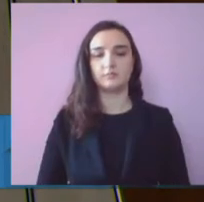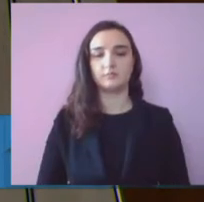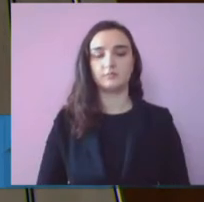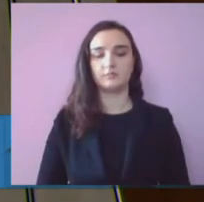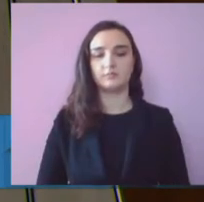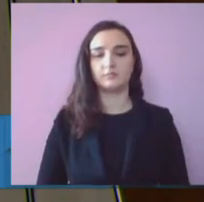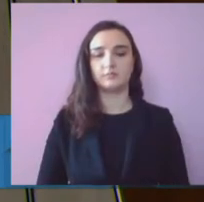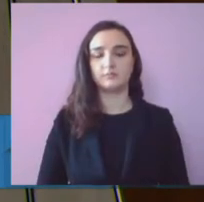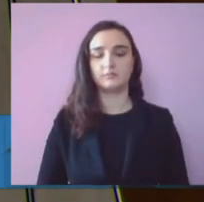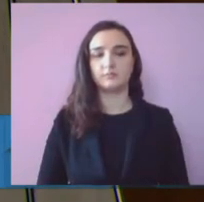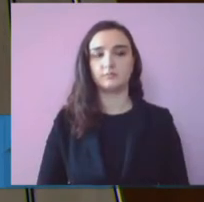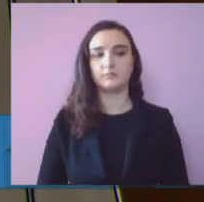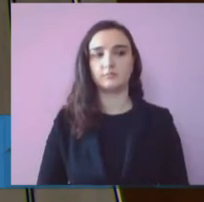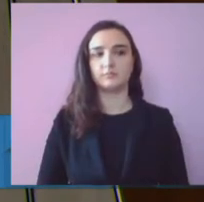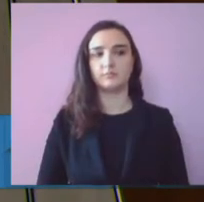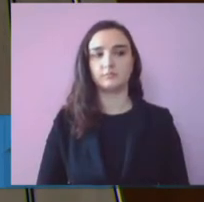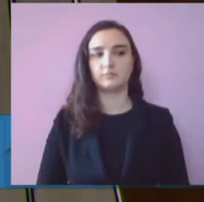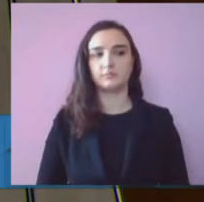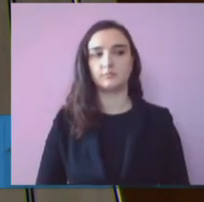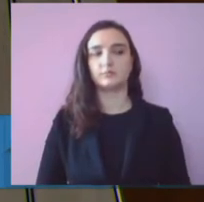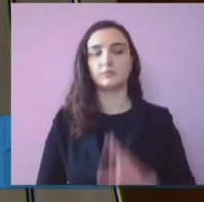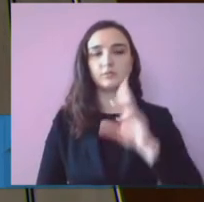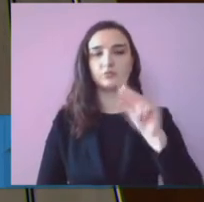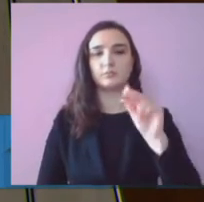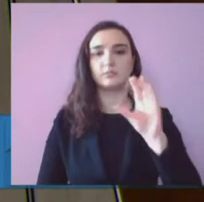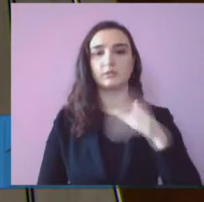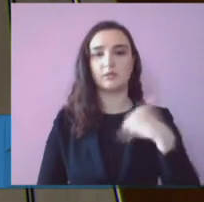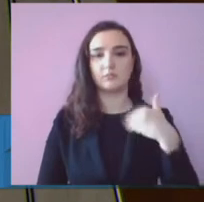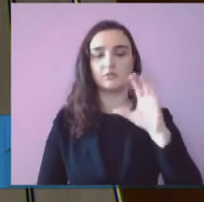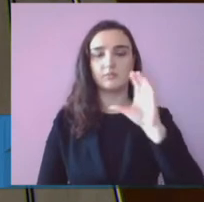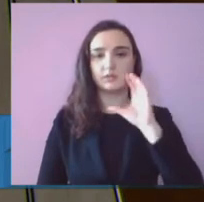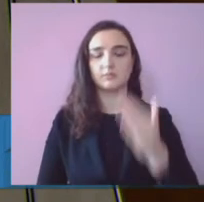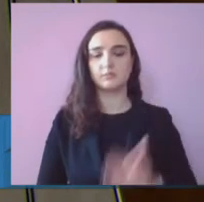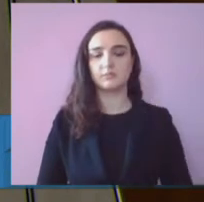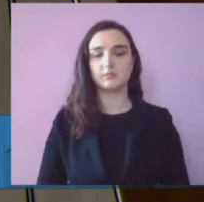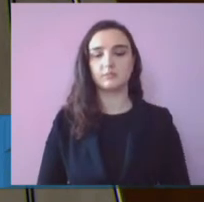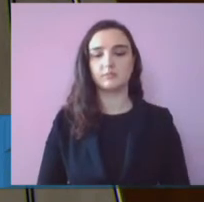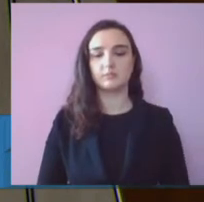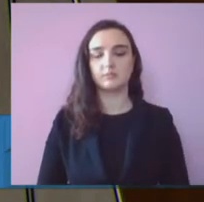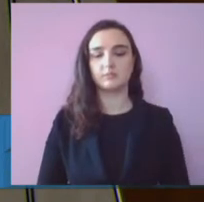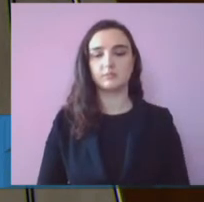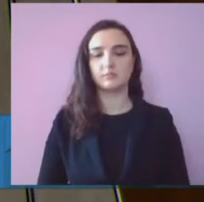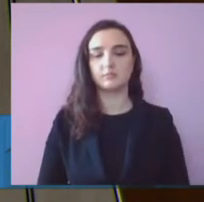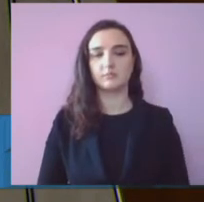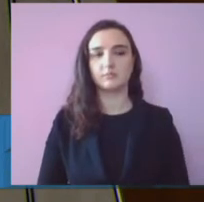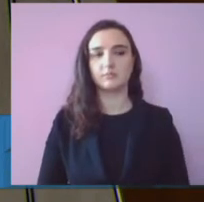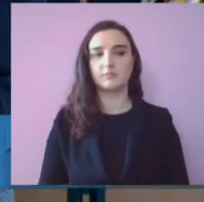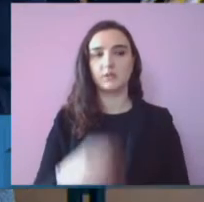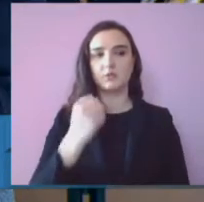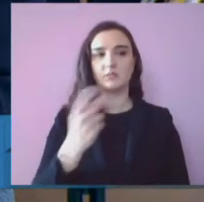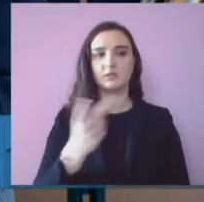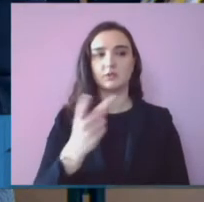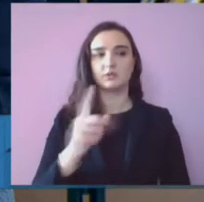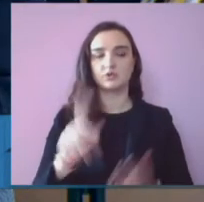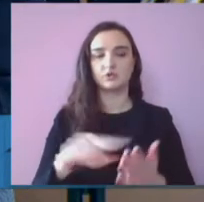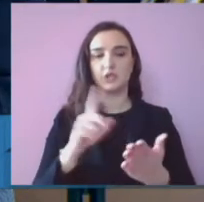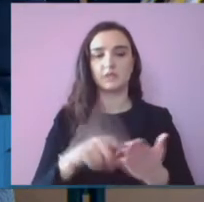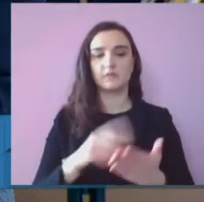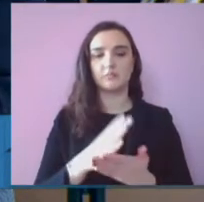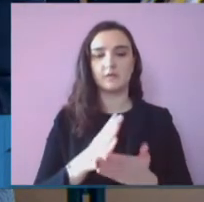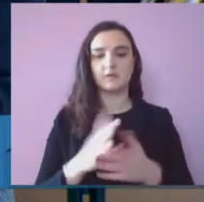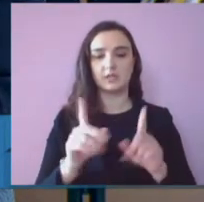დილამშვიდობ. გამარჯობა. დილამშვიდობისა, ყურადღებით გისმენთ. მადლობა თქვენ და თქვენ სტუმარს. მადლობა. შეკითხვა მაქვს